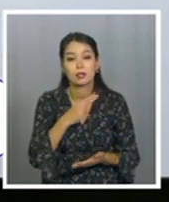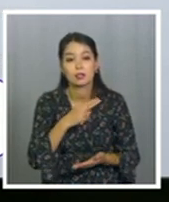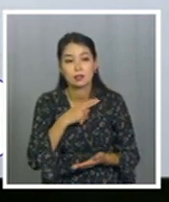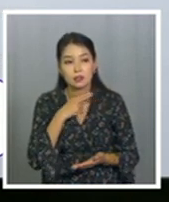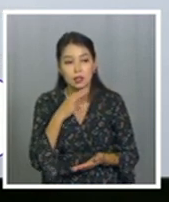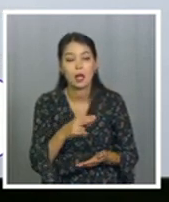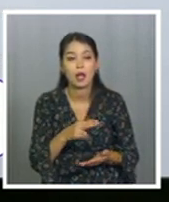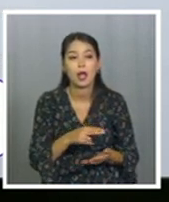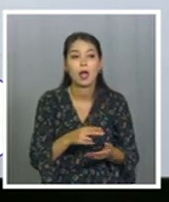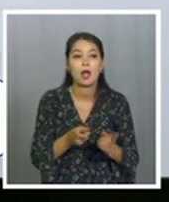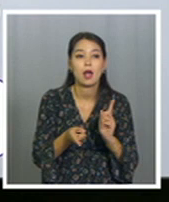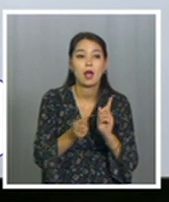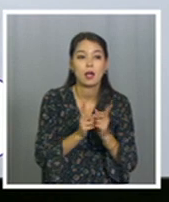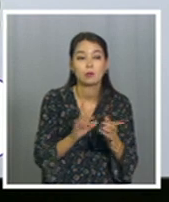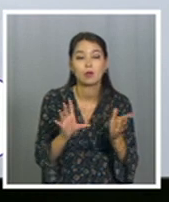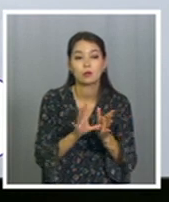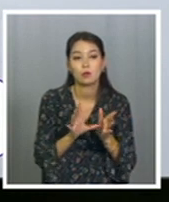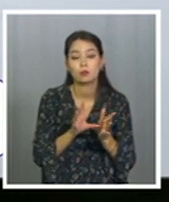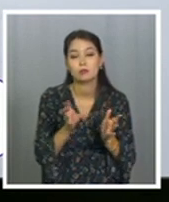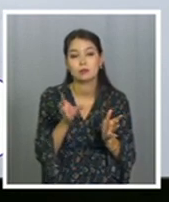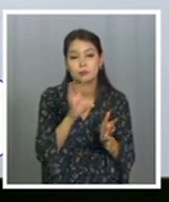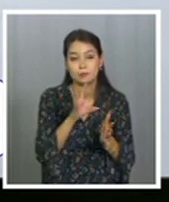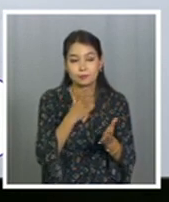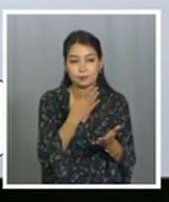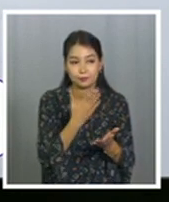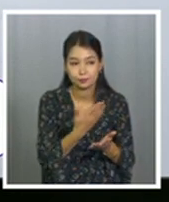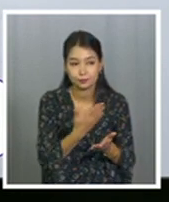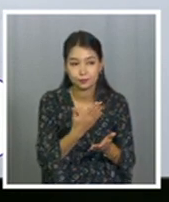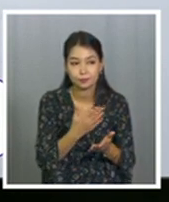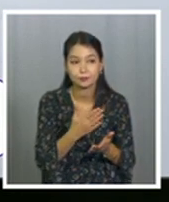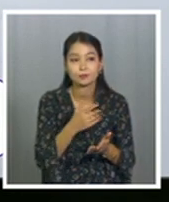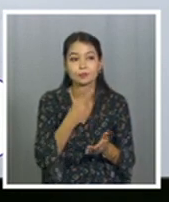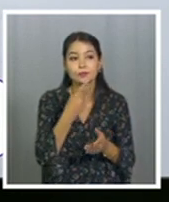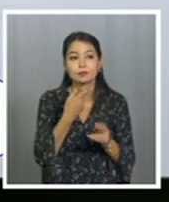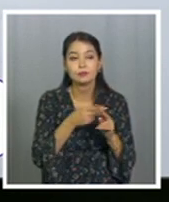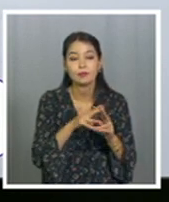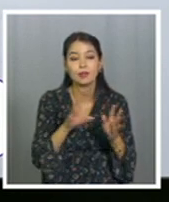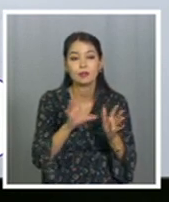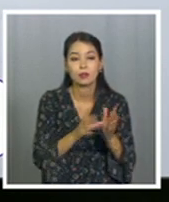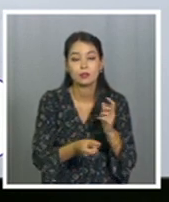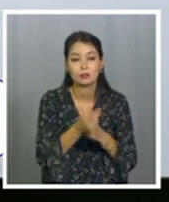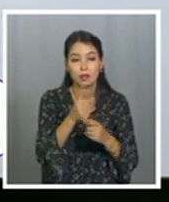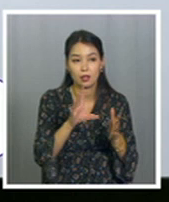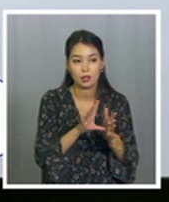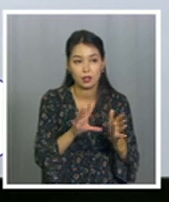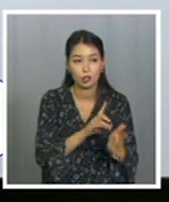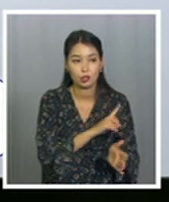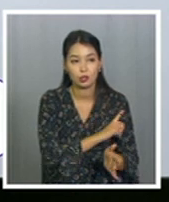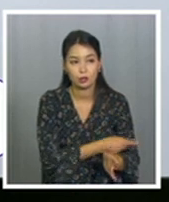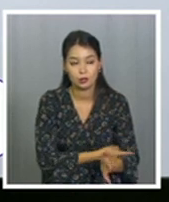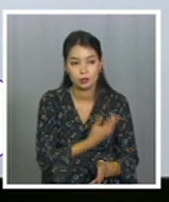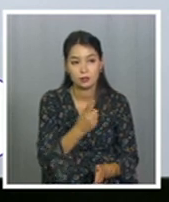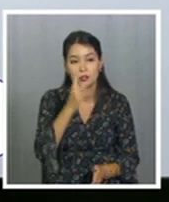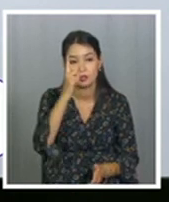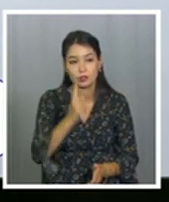көзін біз идеал деп қарастырамыз. Және айнымалы тоқ көзінде пайда болған электр қозғаушы күш тізбектің мына